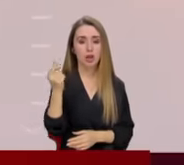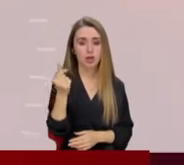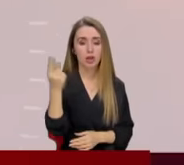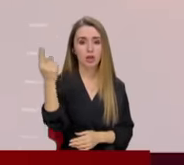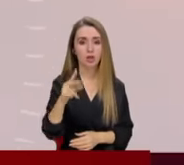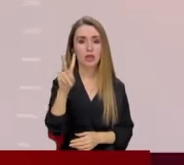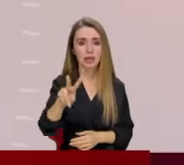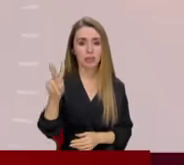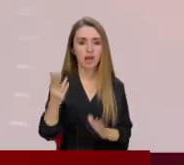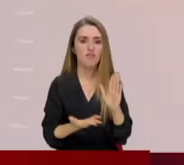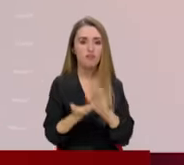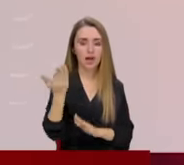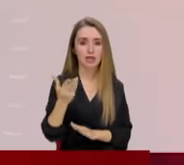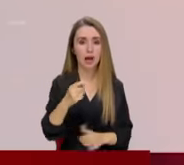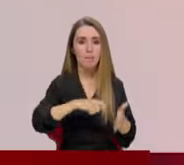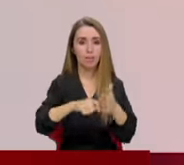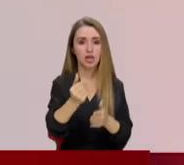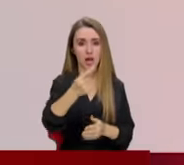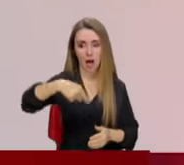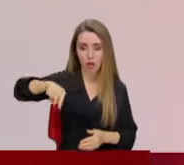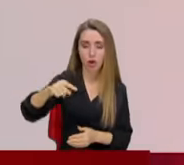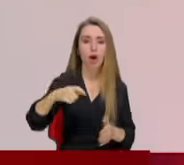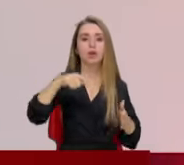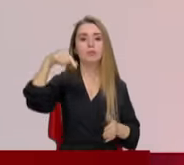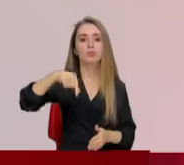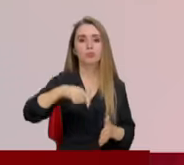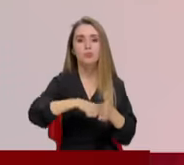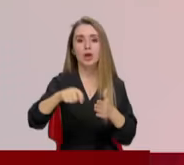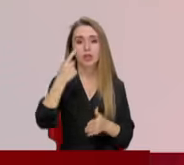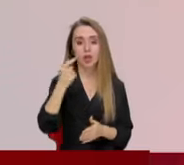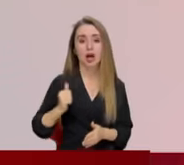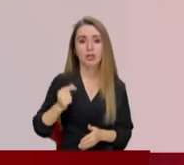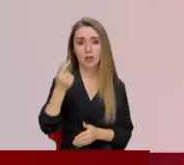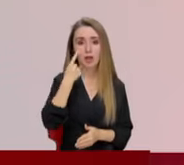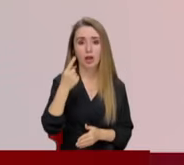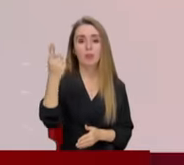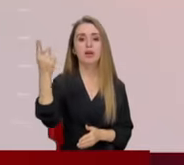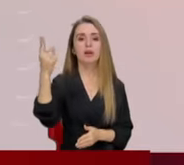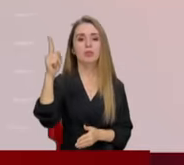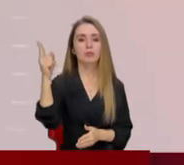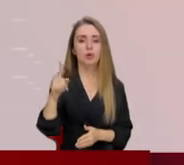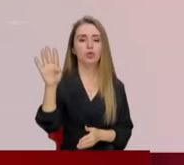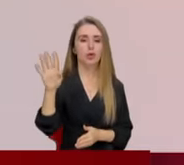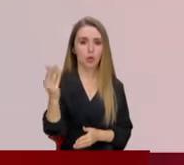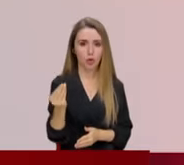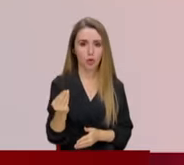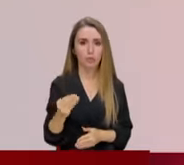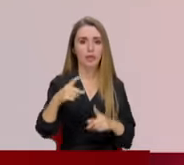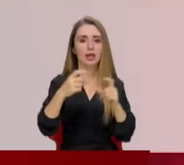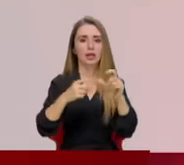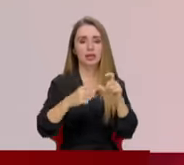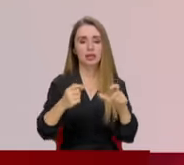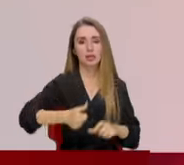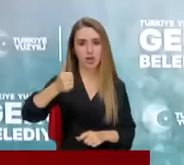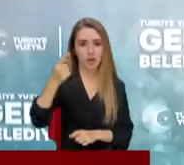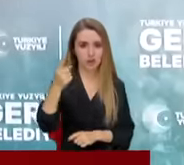ücretten %22 daha fazla ücret alan emeklinin aylığı bugün asgari ücretin 4'te 1'ine kadar geriledi. DİSK Başkanı